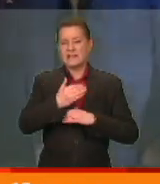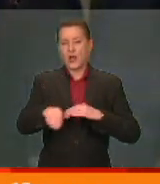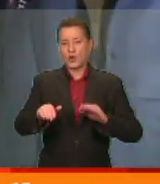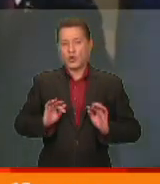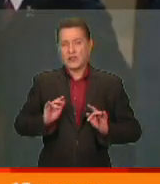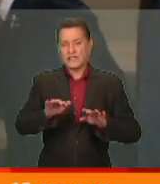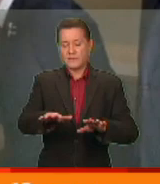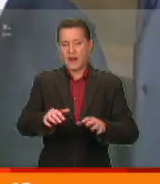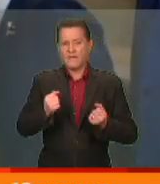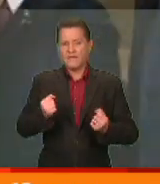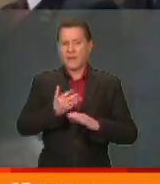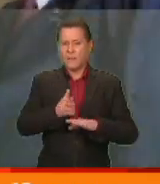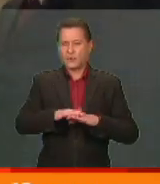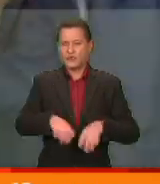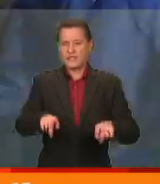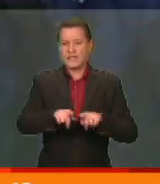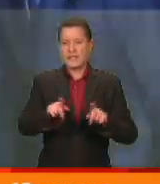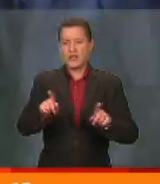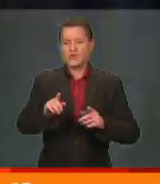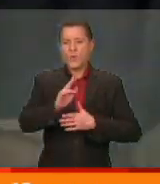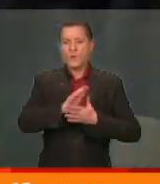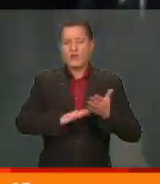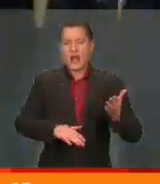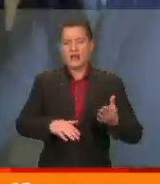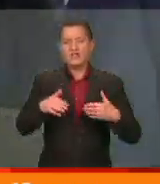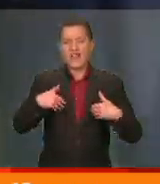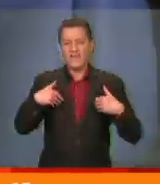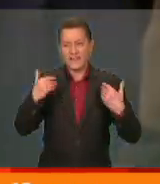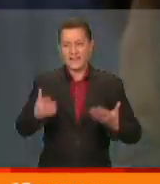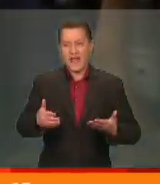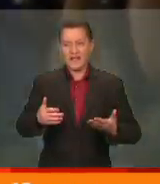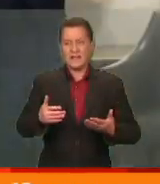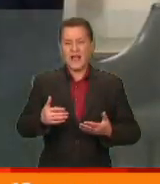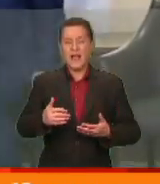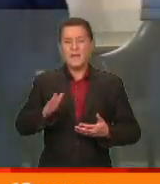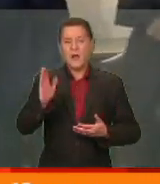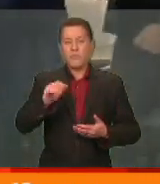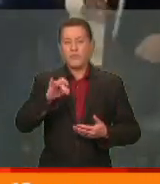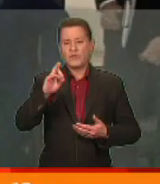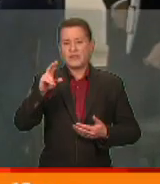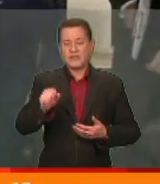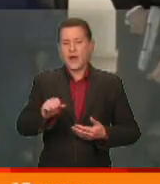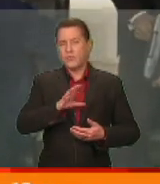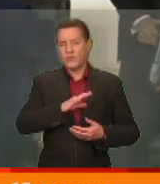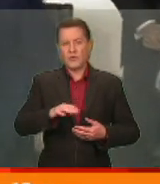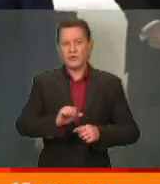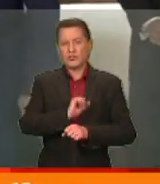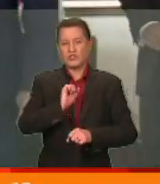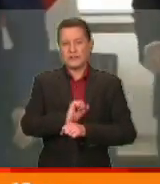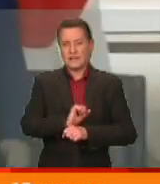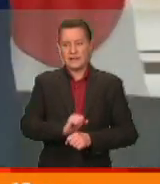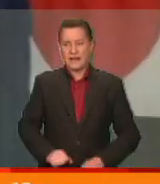справ напруження таке що навіть подальше протокольне вітання сідзоаба і Володимира Путіна відбулося із